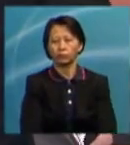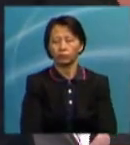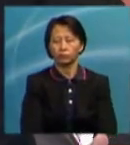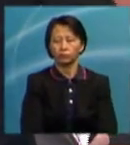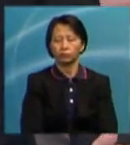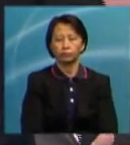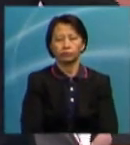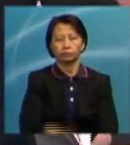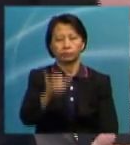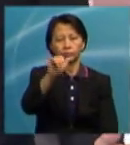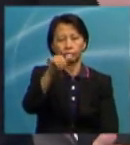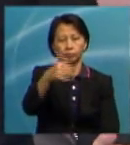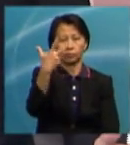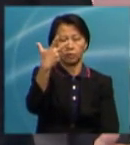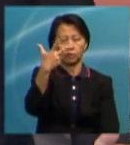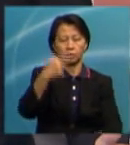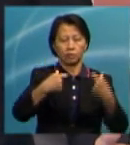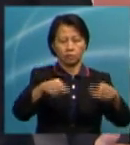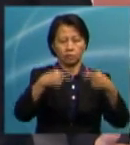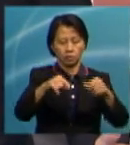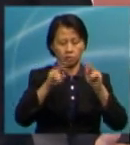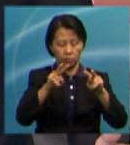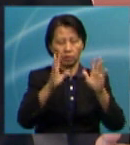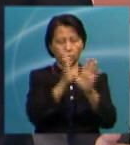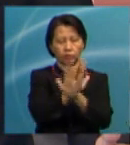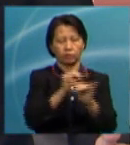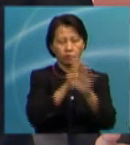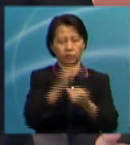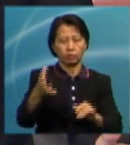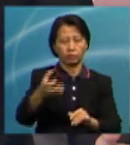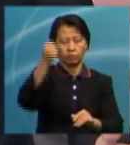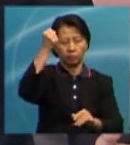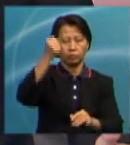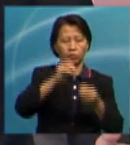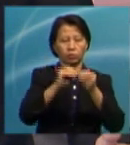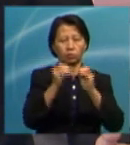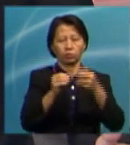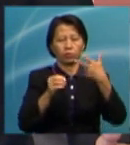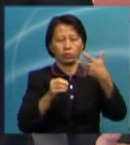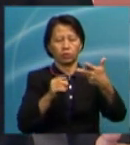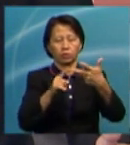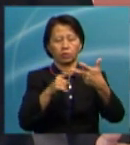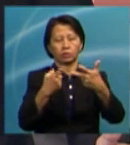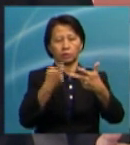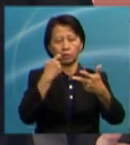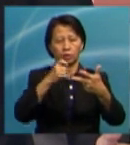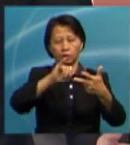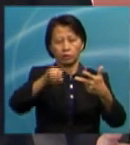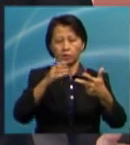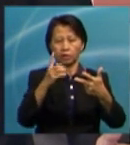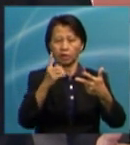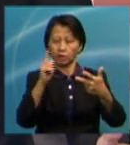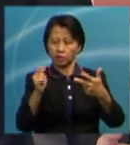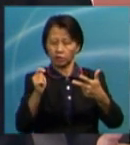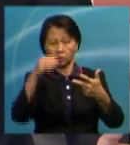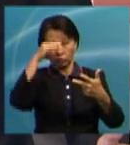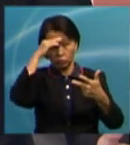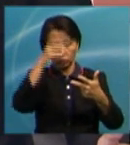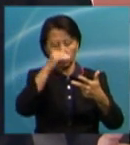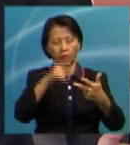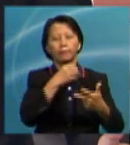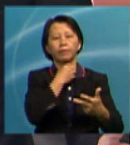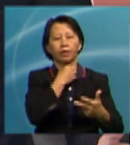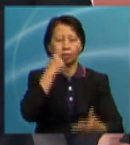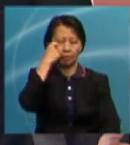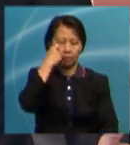Husin tig lagi perlawananyaksikan saraak tangga ketiga daripada jdt dan di Perak